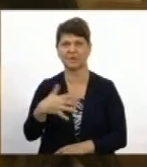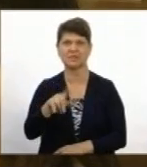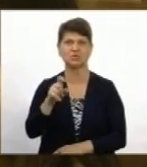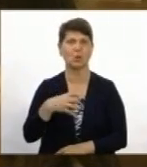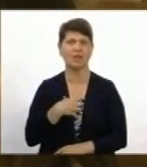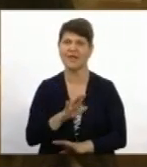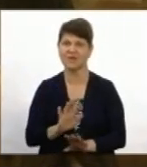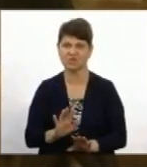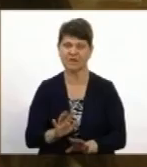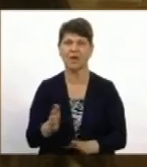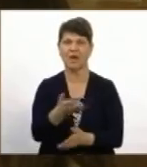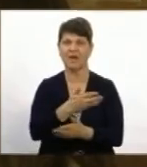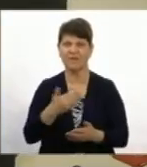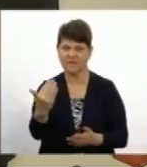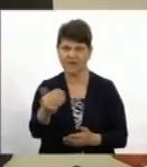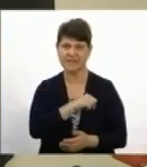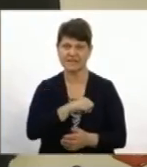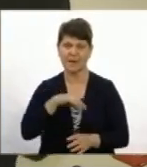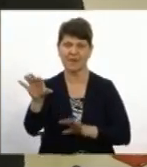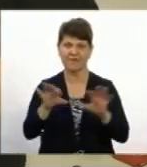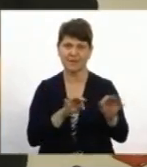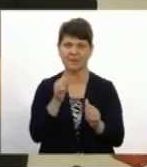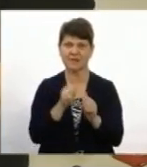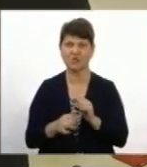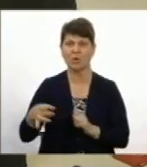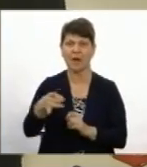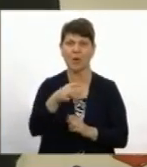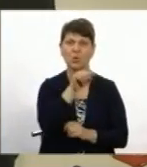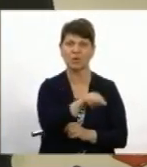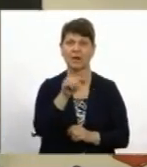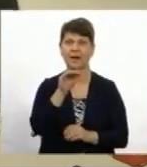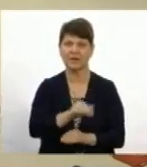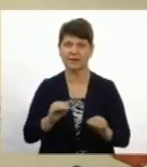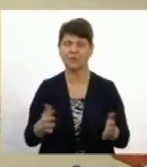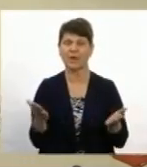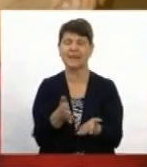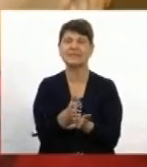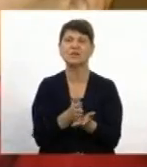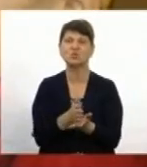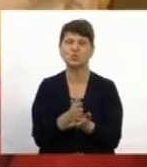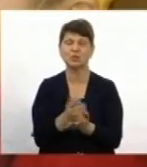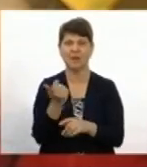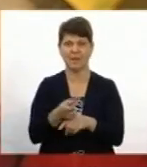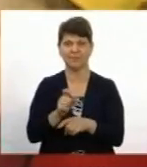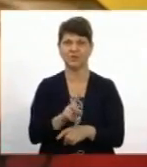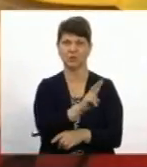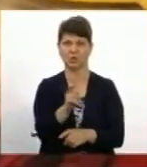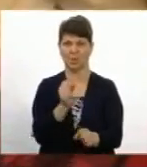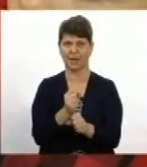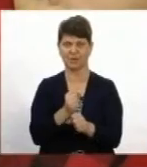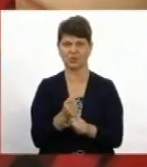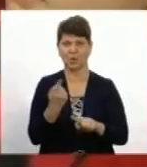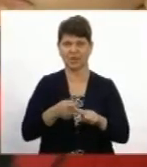неважливо. Але ви самі виберете з кожного району тих діток, які заслужили, хто більше працює над